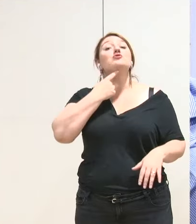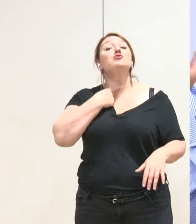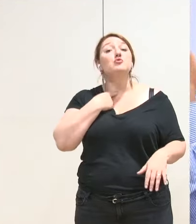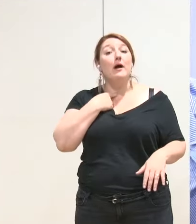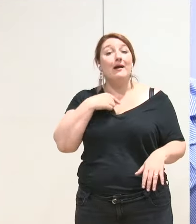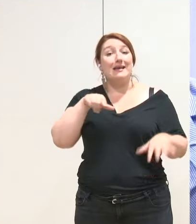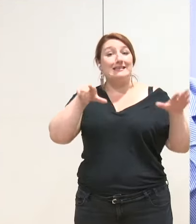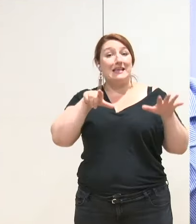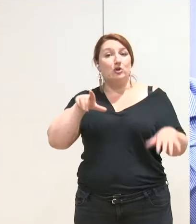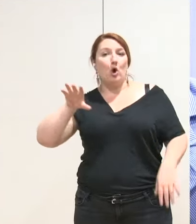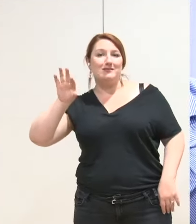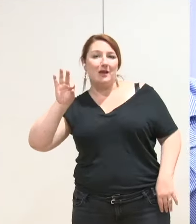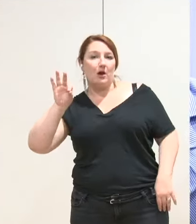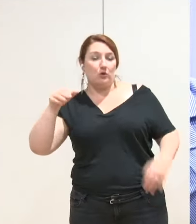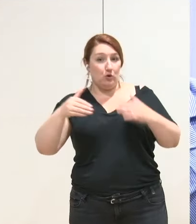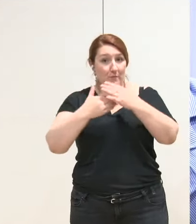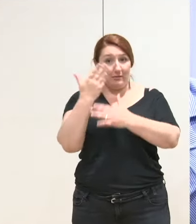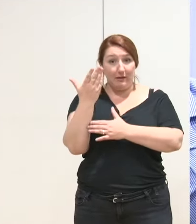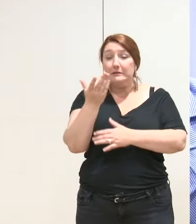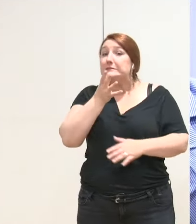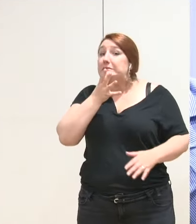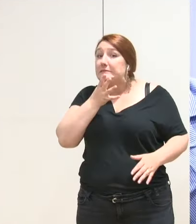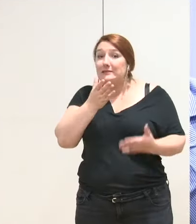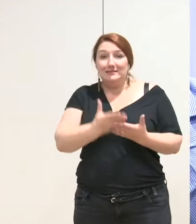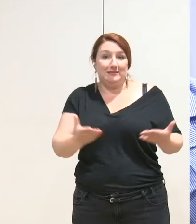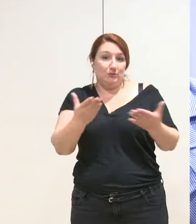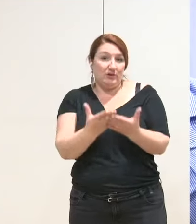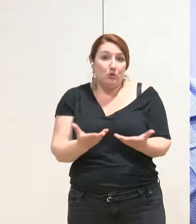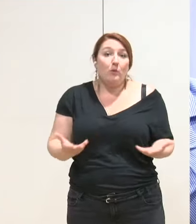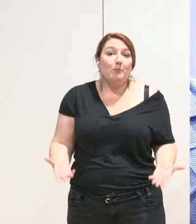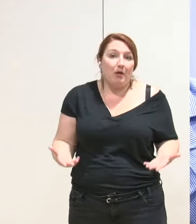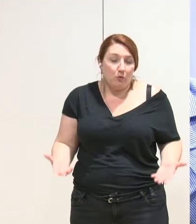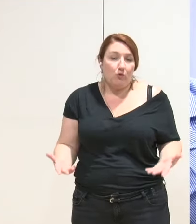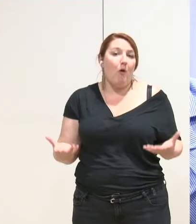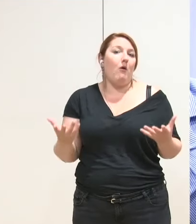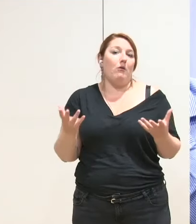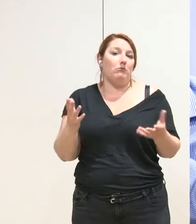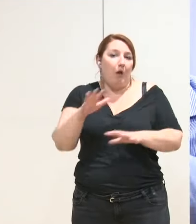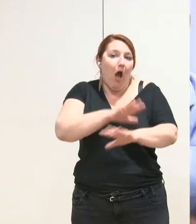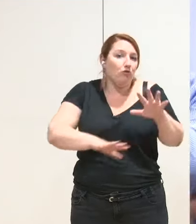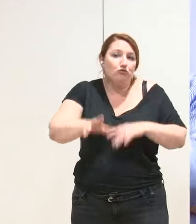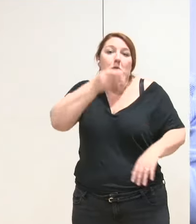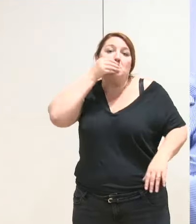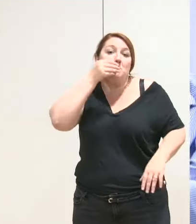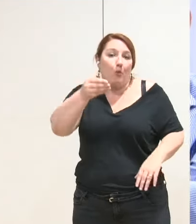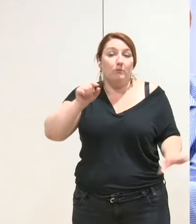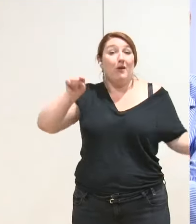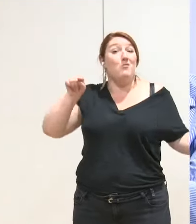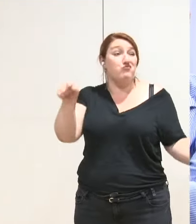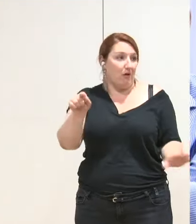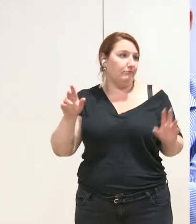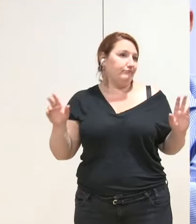pu être assuré la situation est désor rétabli point terminé